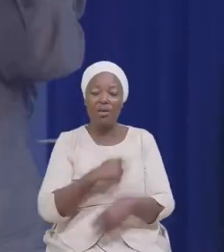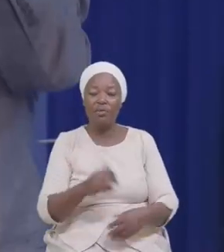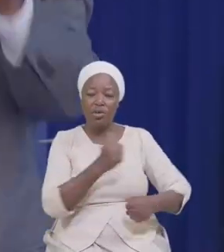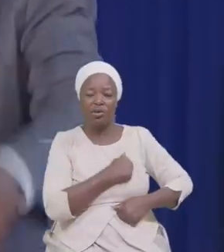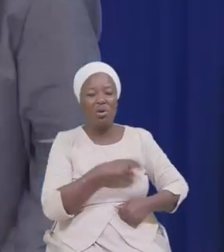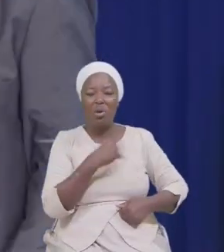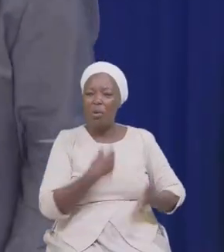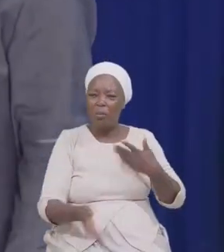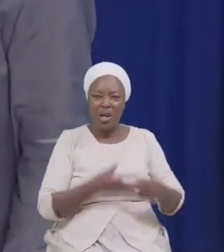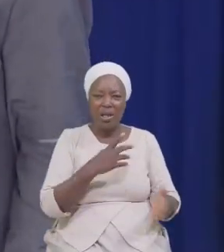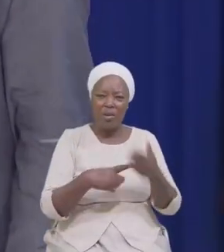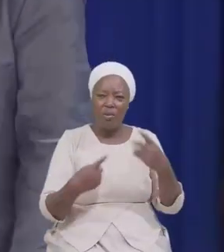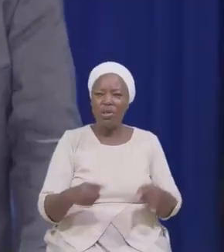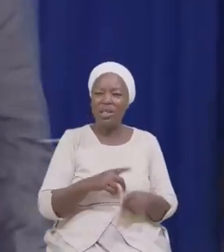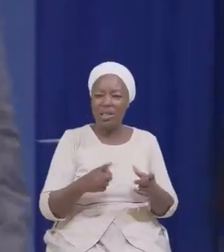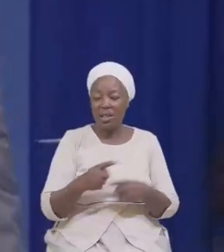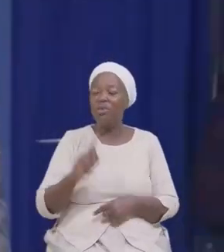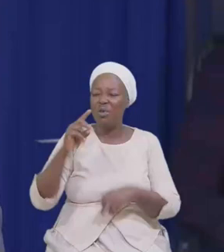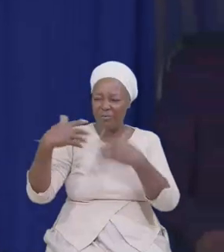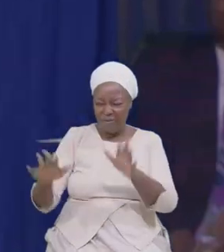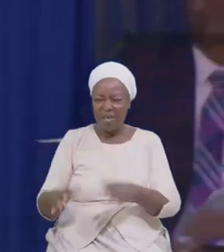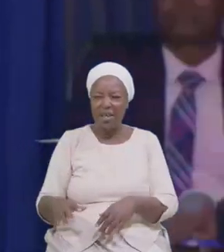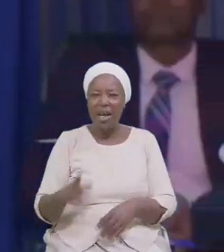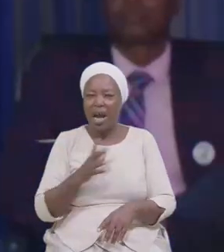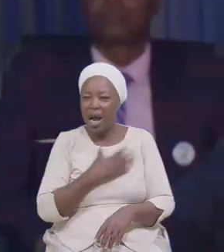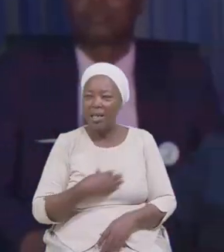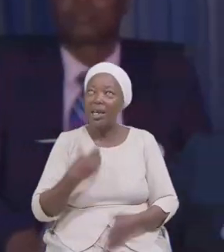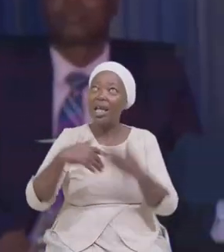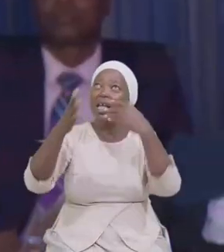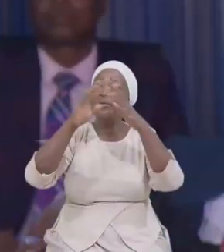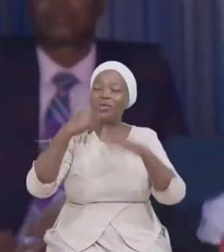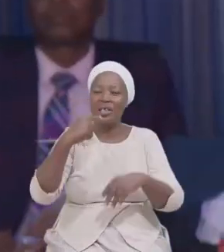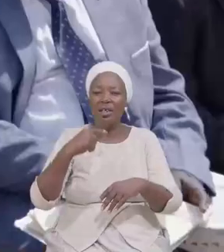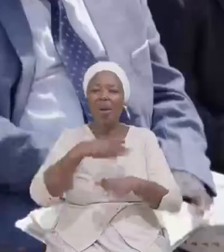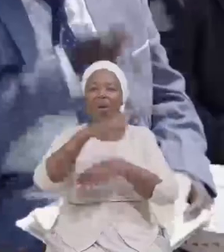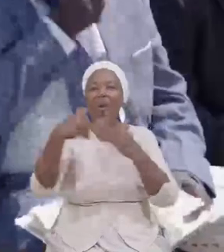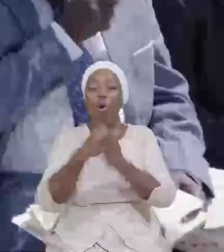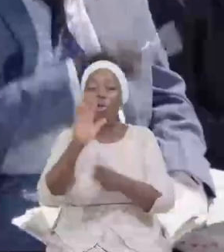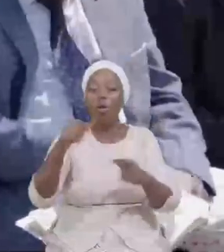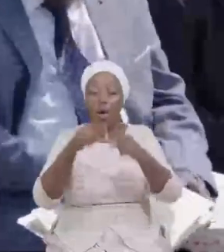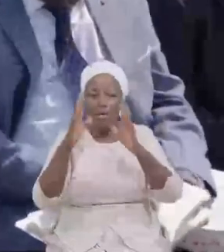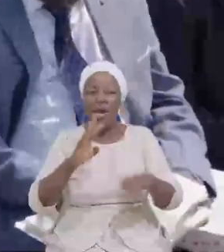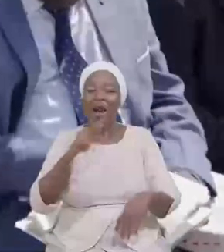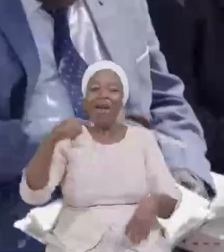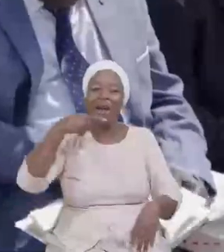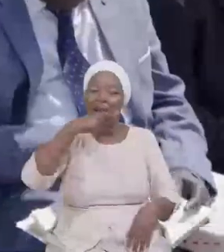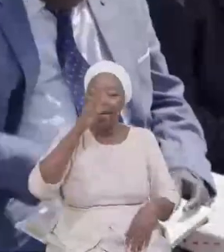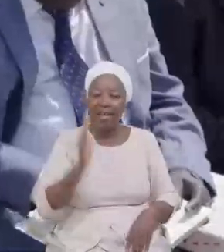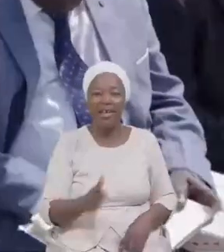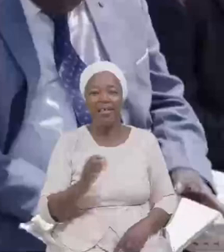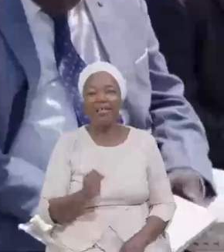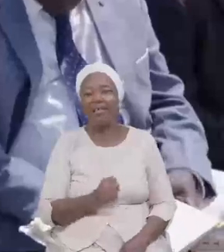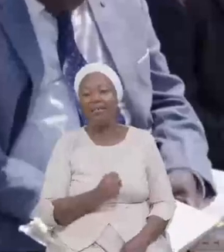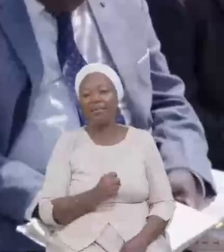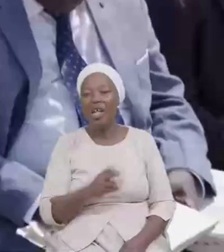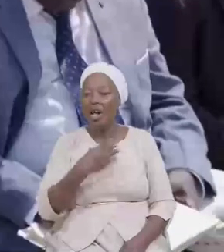d'une manière ou d'une autre, ils ont dit que tu as foutu. Mais le ciel dit, tous tes ennemis sont menteurs.